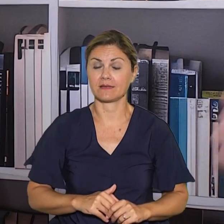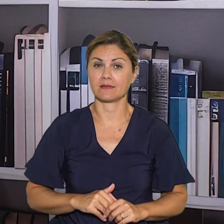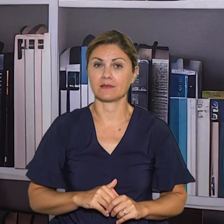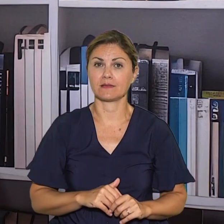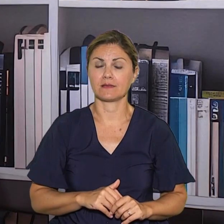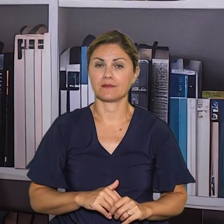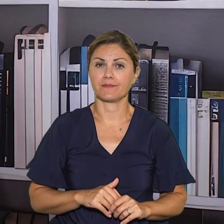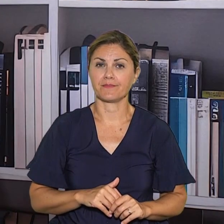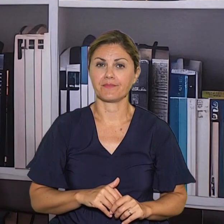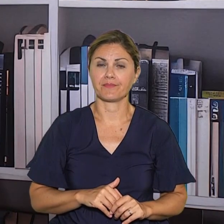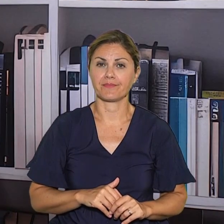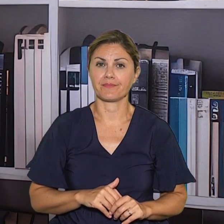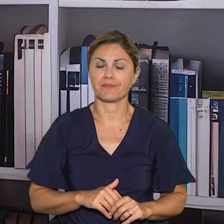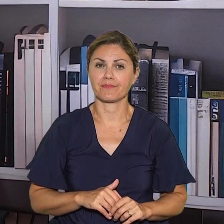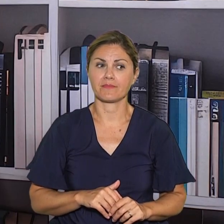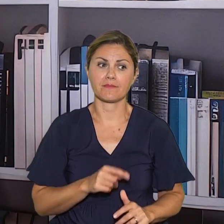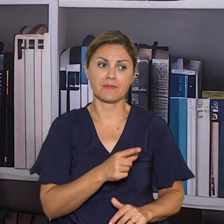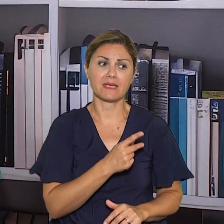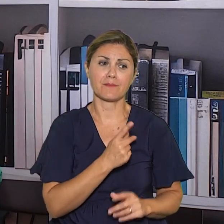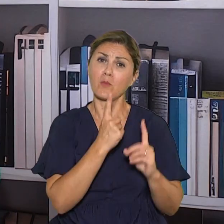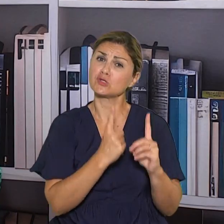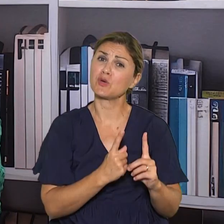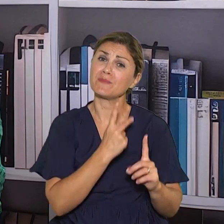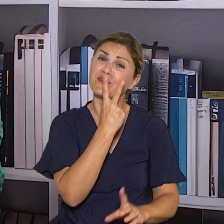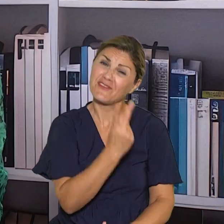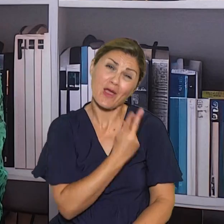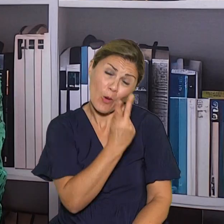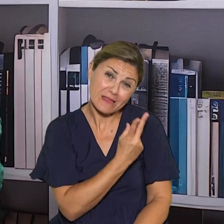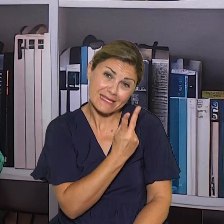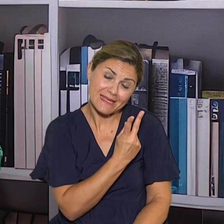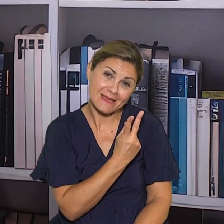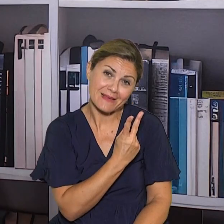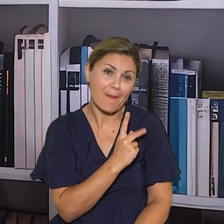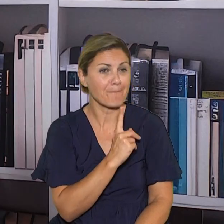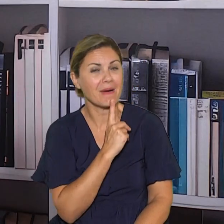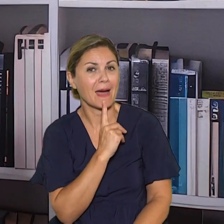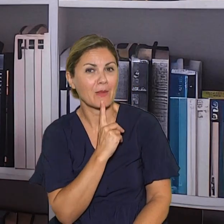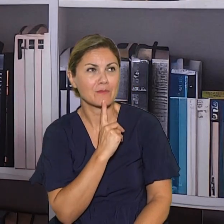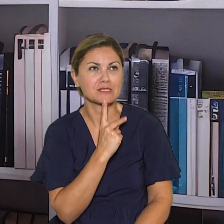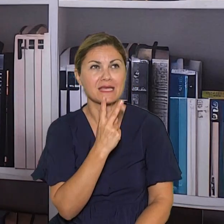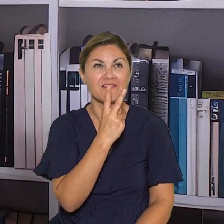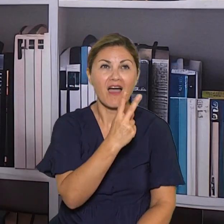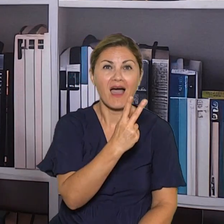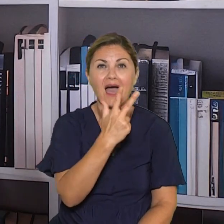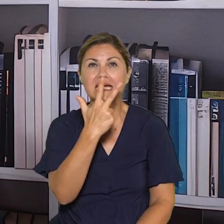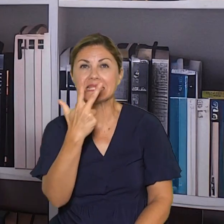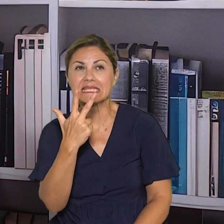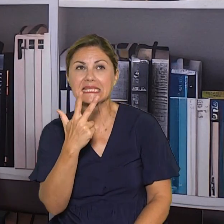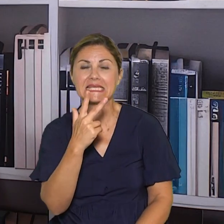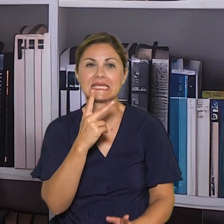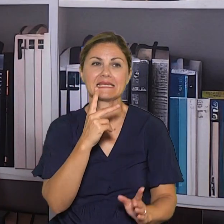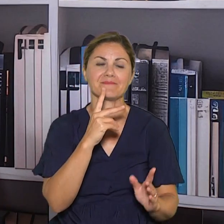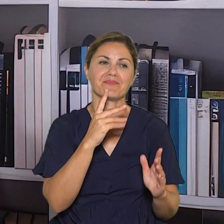Da. On dugo je ne postavimo, otprilike 2 godine imali smo 2-3 nastupa. Mm-hmm. 3. U